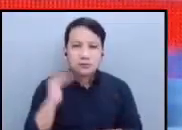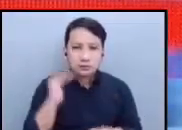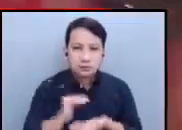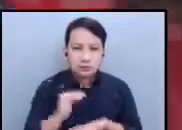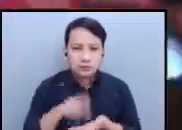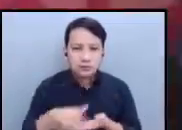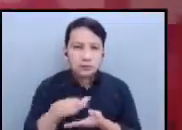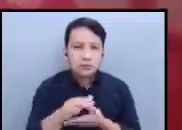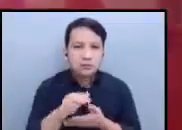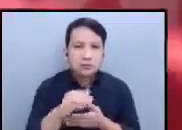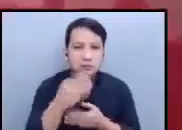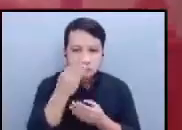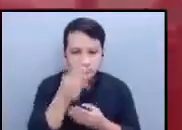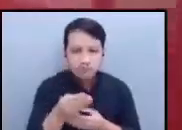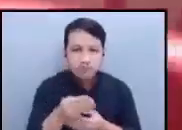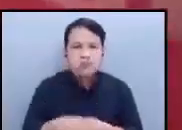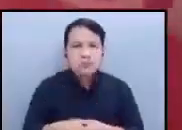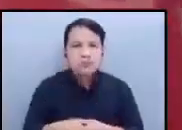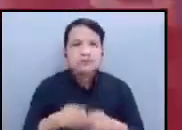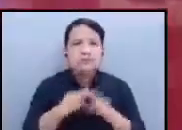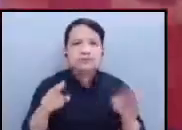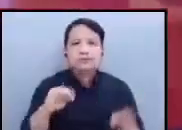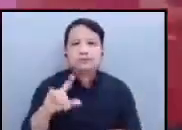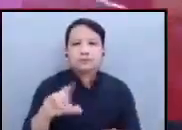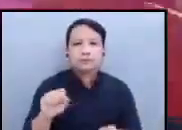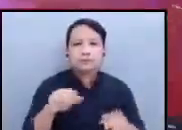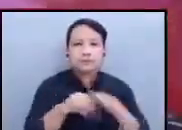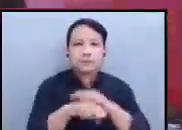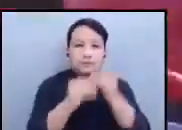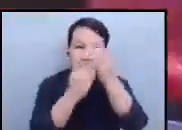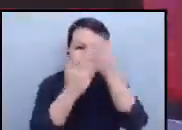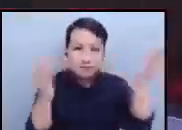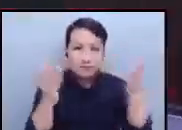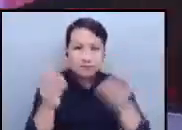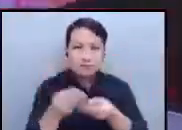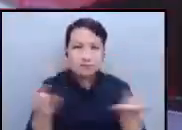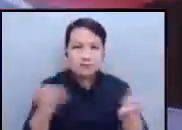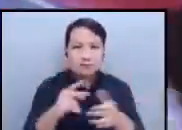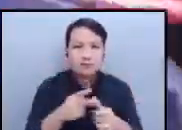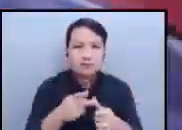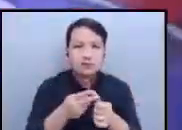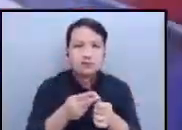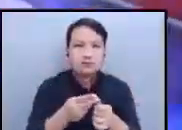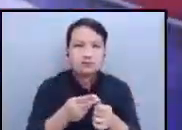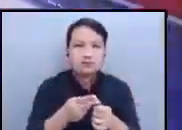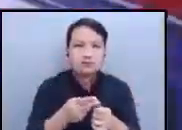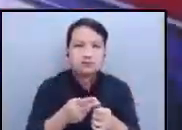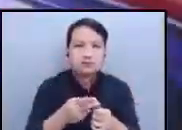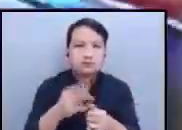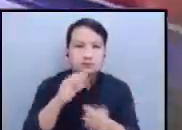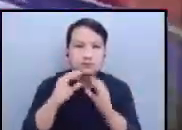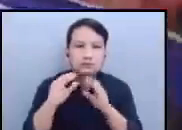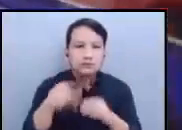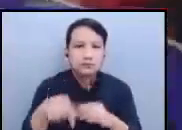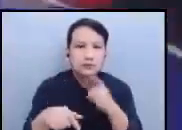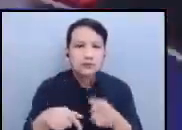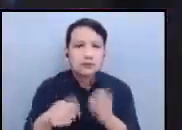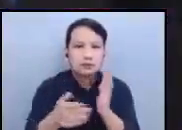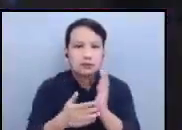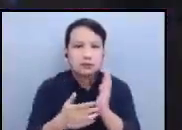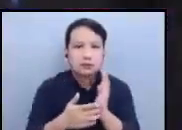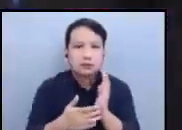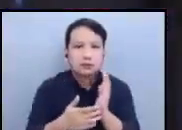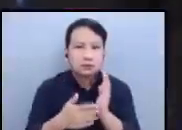deficit. Malaking access sa information ang ipaprioridad ni dating Information and Communications Technology Secretary